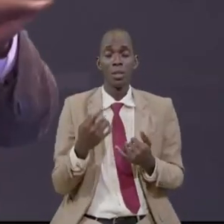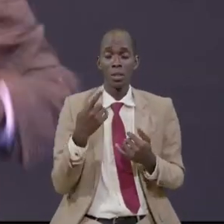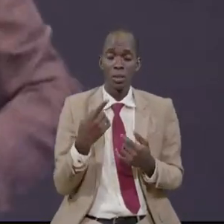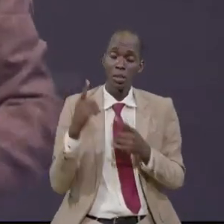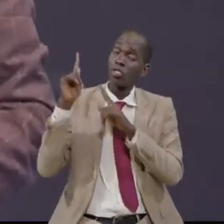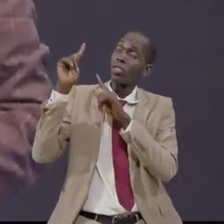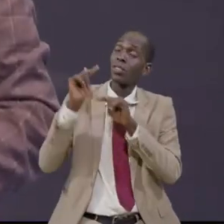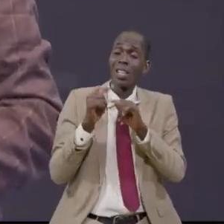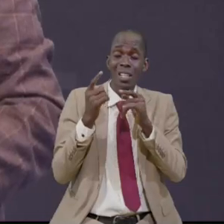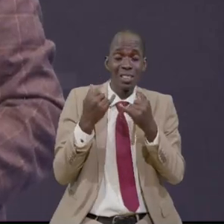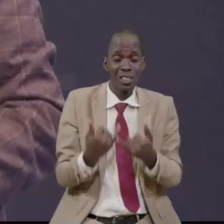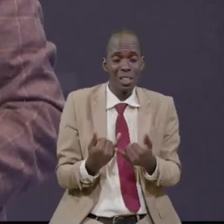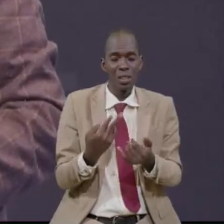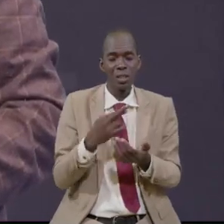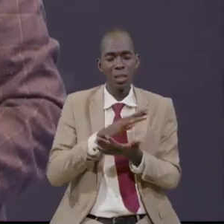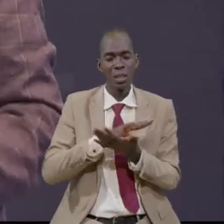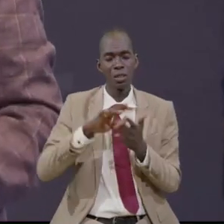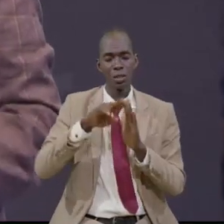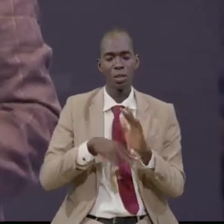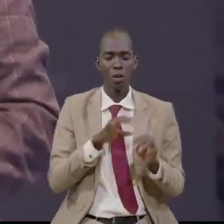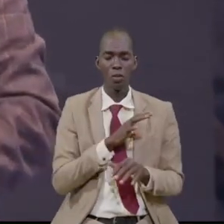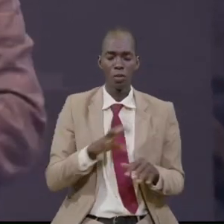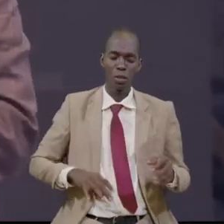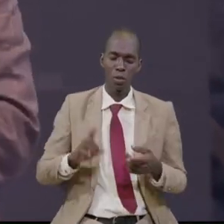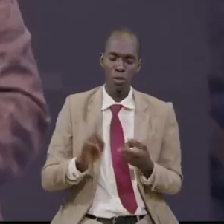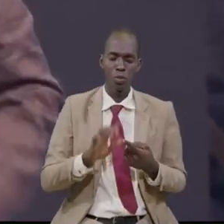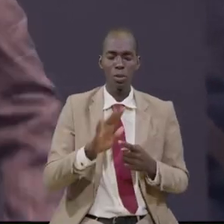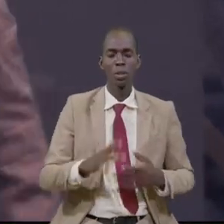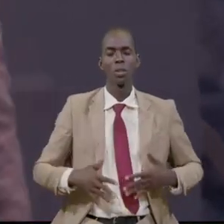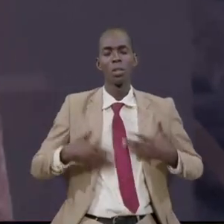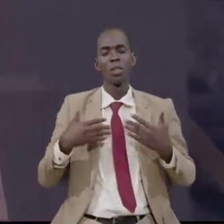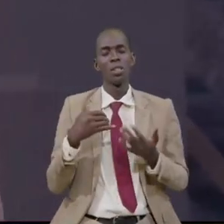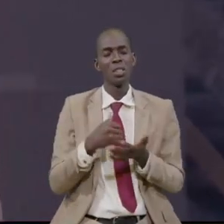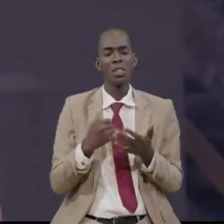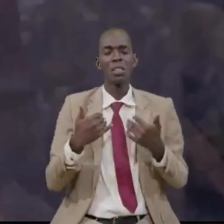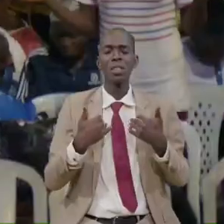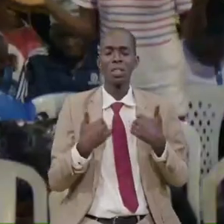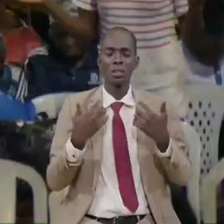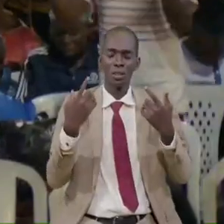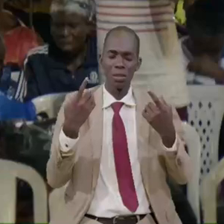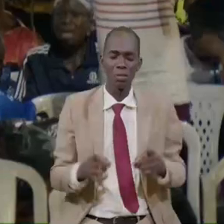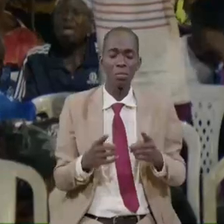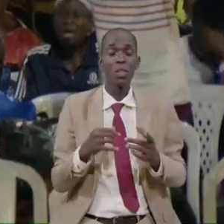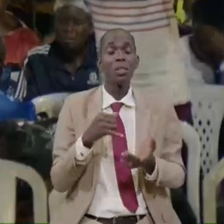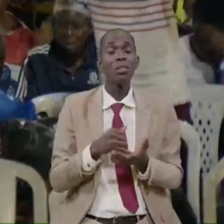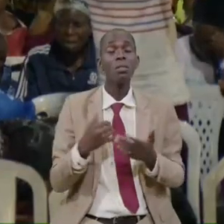justice de Christ à leur compte c'est fait c'est